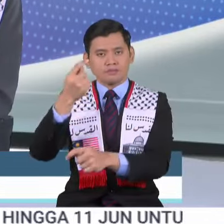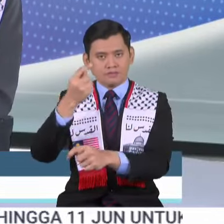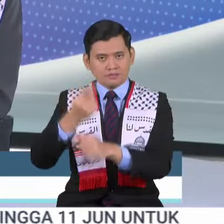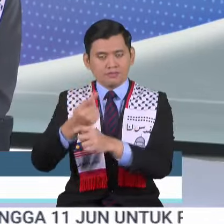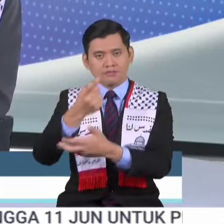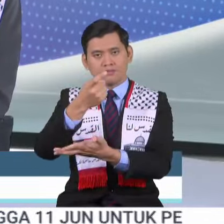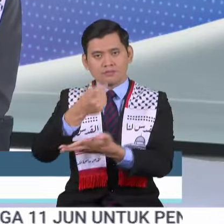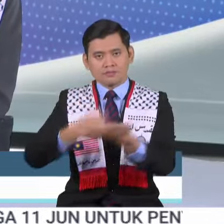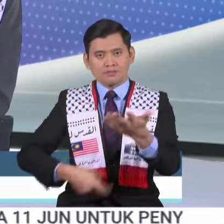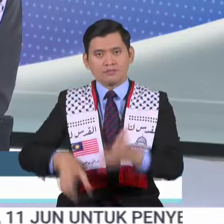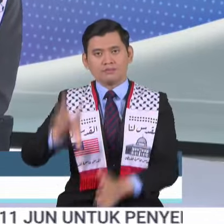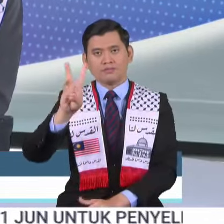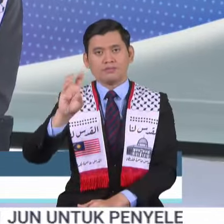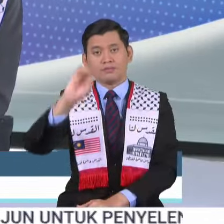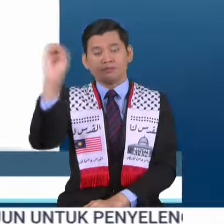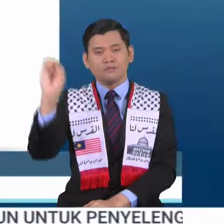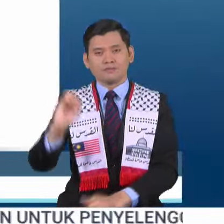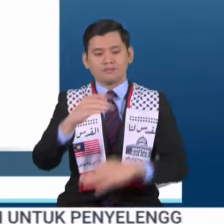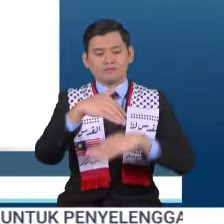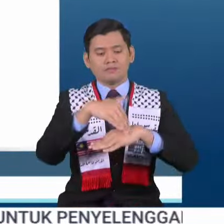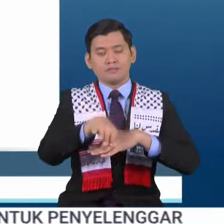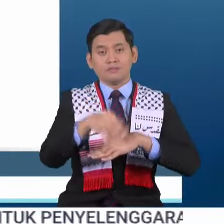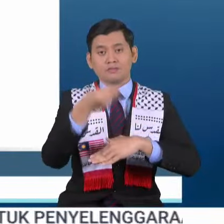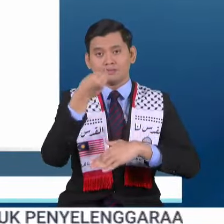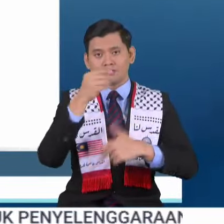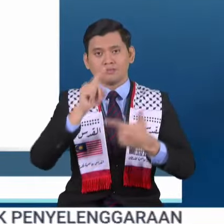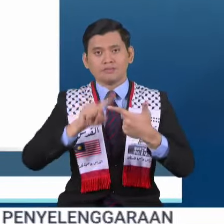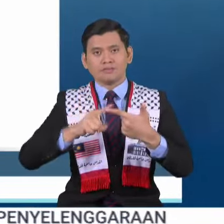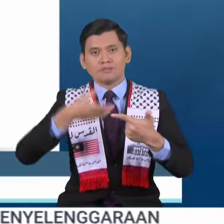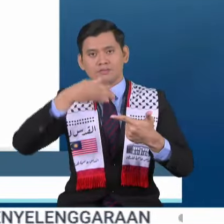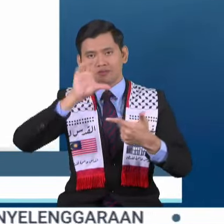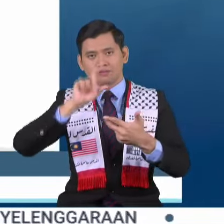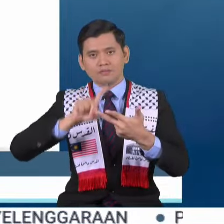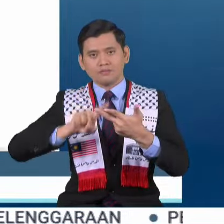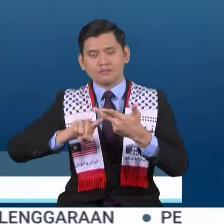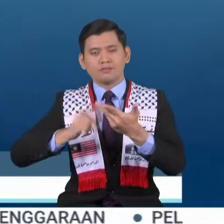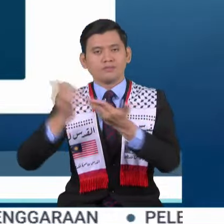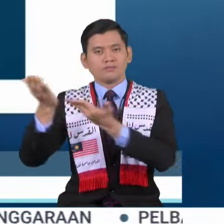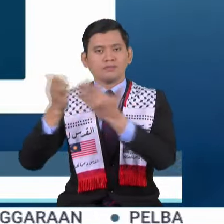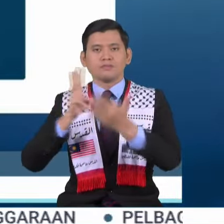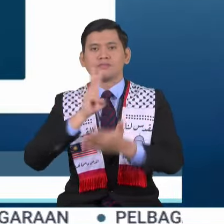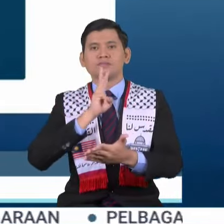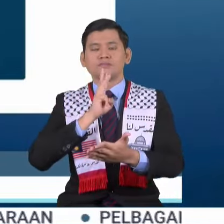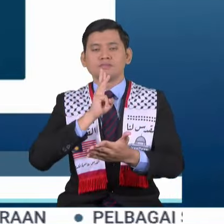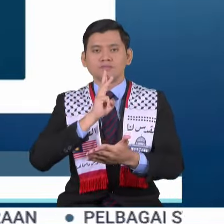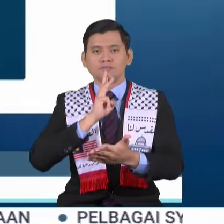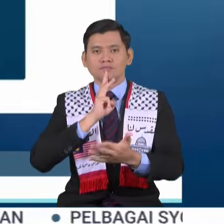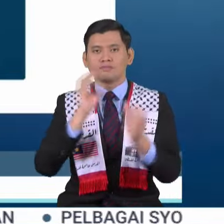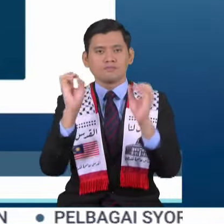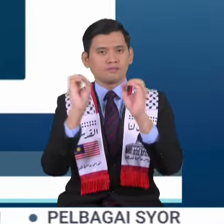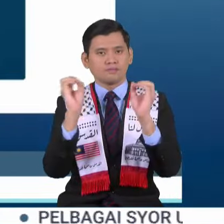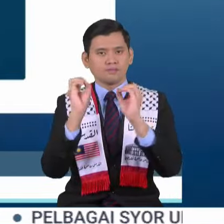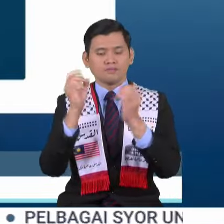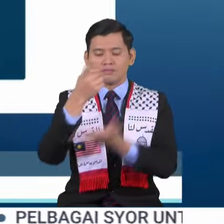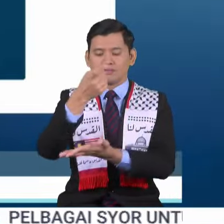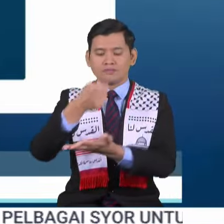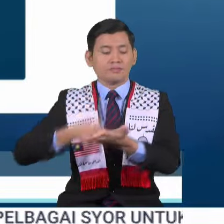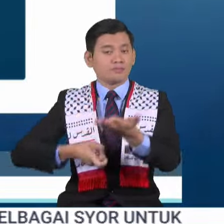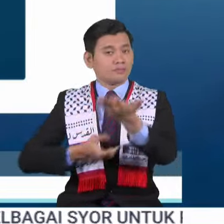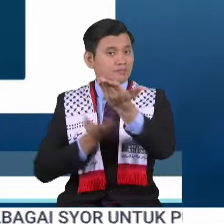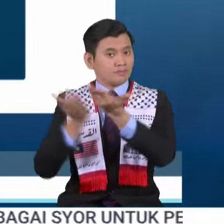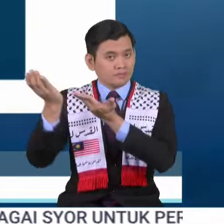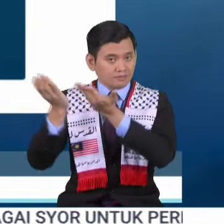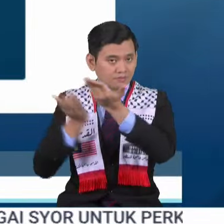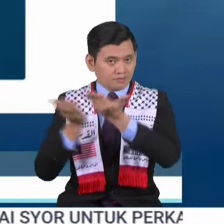6%. Manakala bagi penghantaran makanan dan minuman dan perkhidmatan air dirawat, ia tidak dikenakan cukai